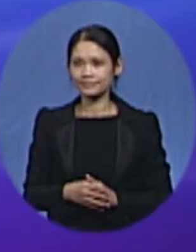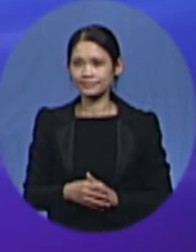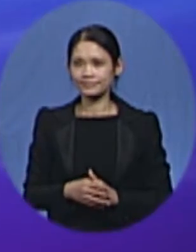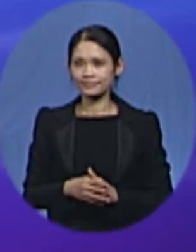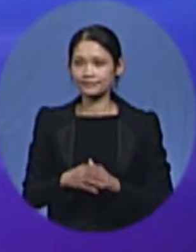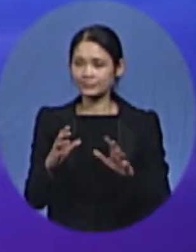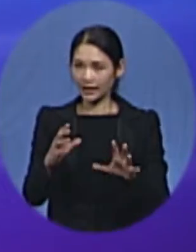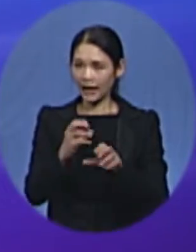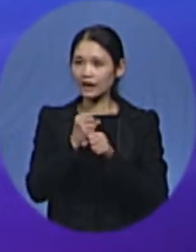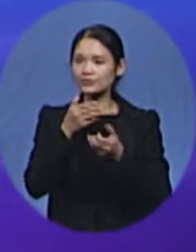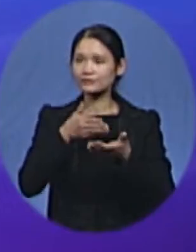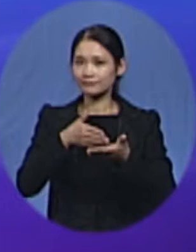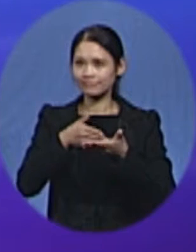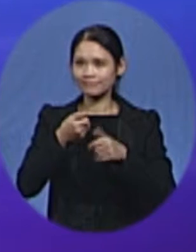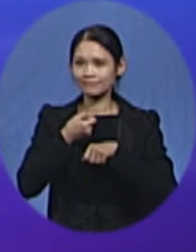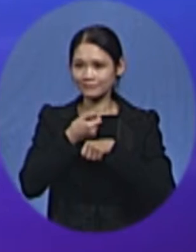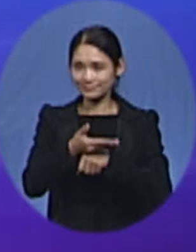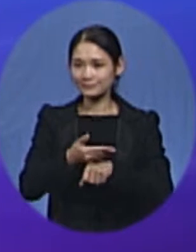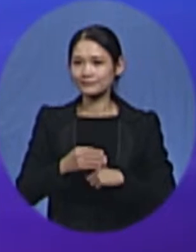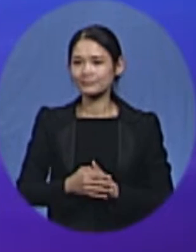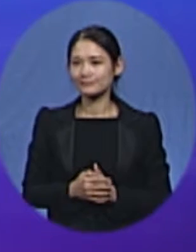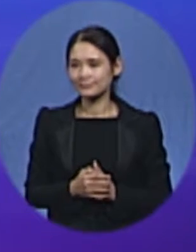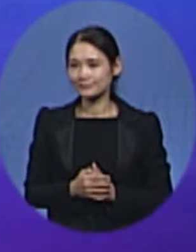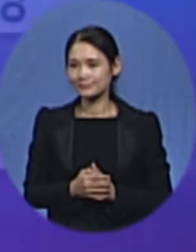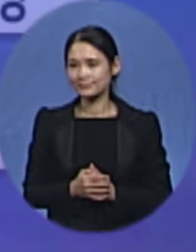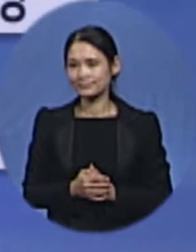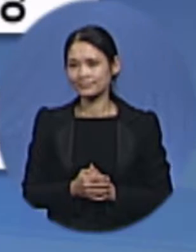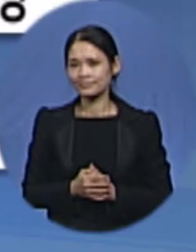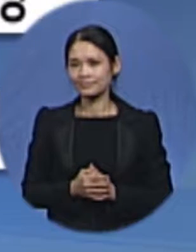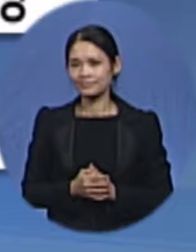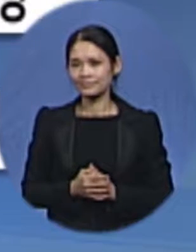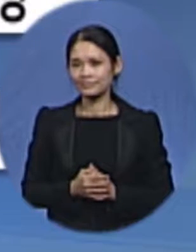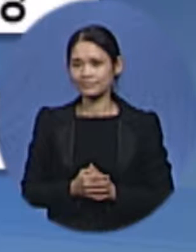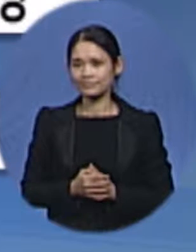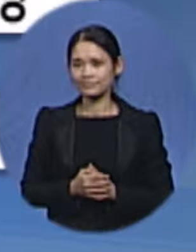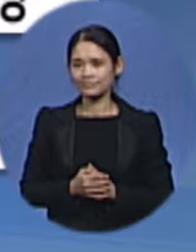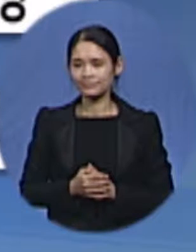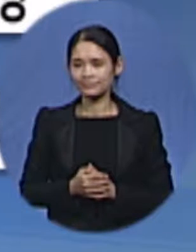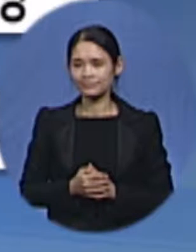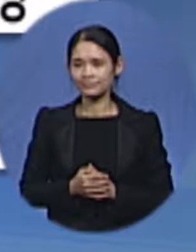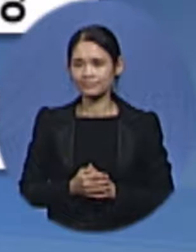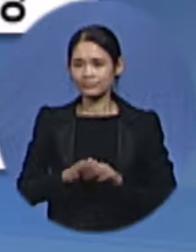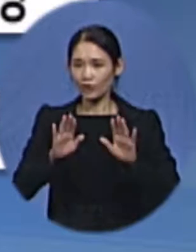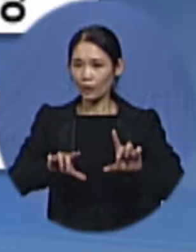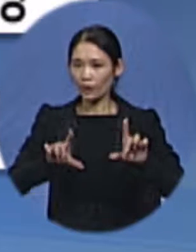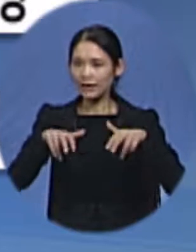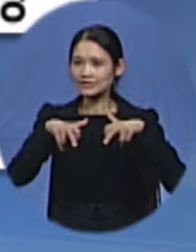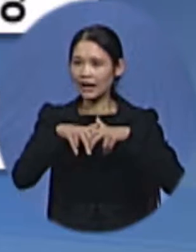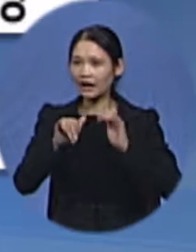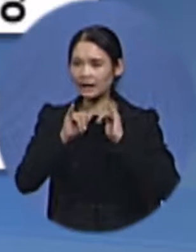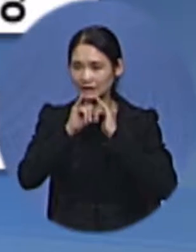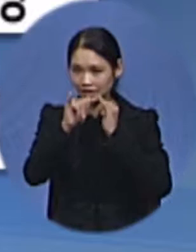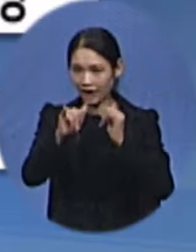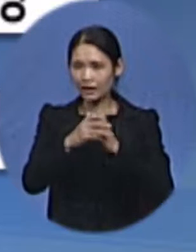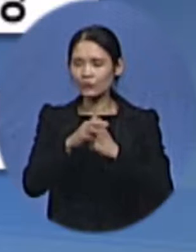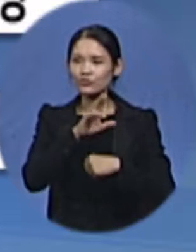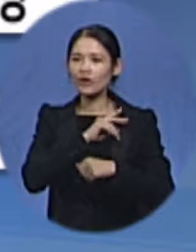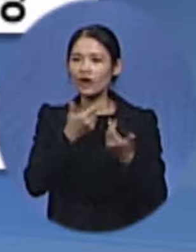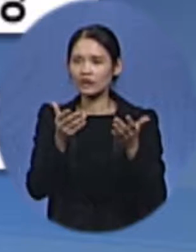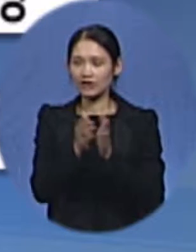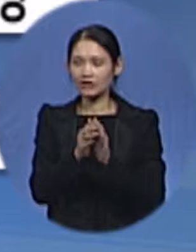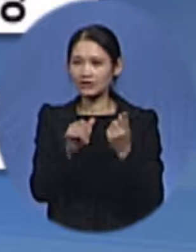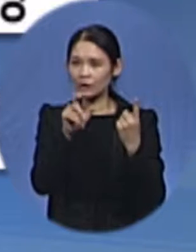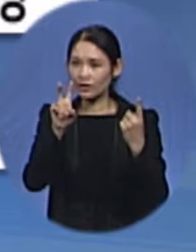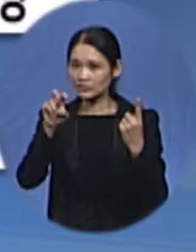이어서 간추린 뉴스를 전해드립니다. 올해의 장애인상위원회가 이달